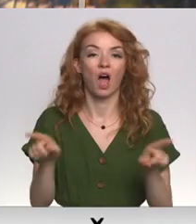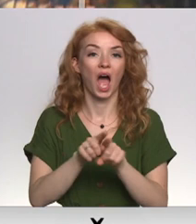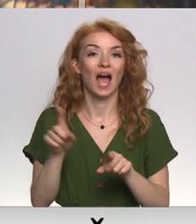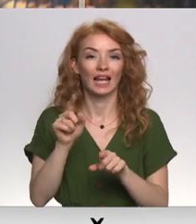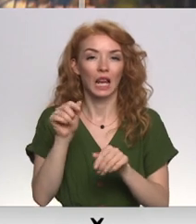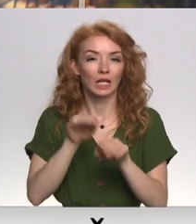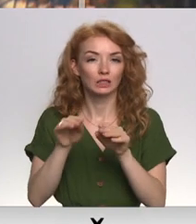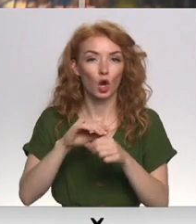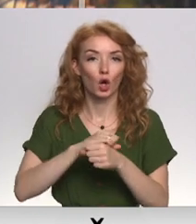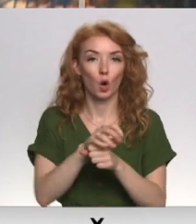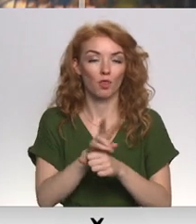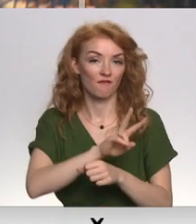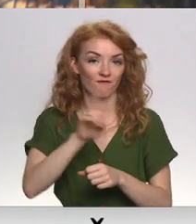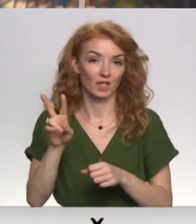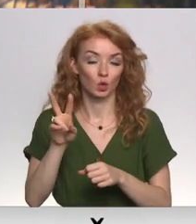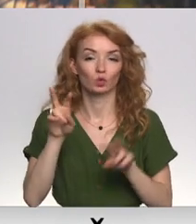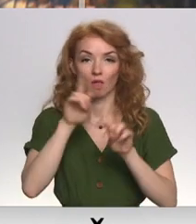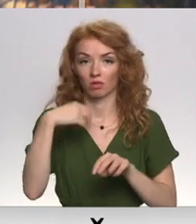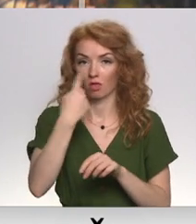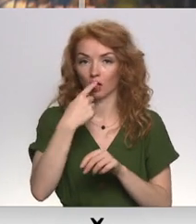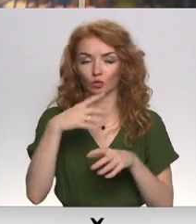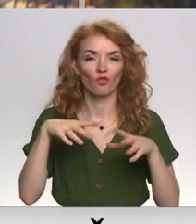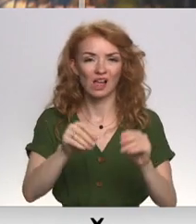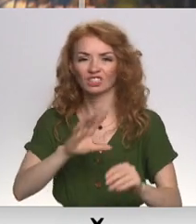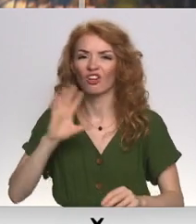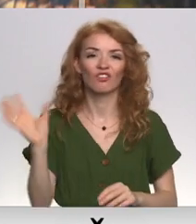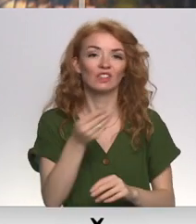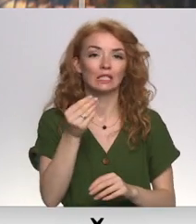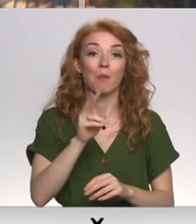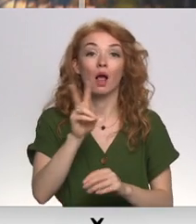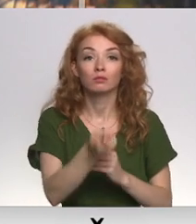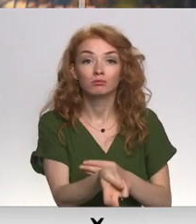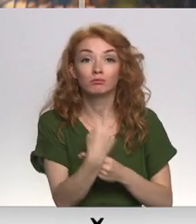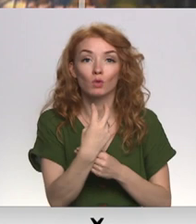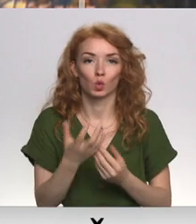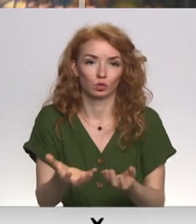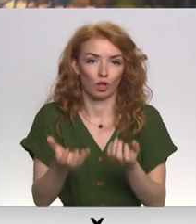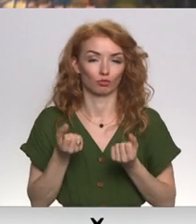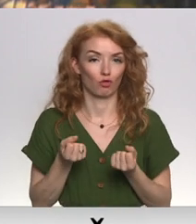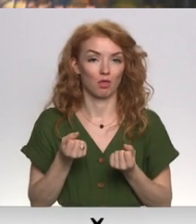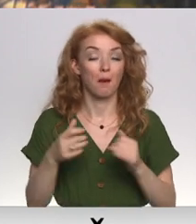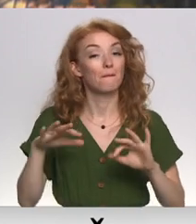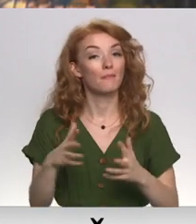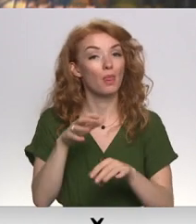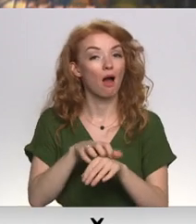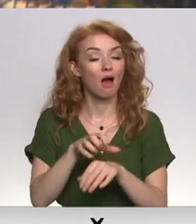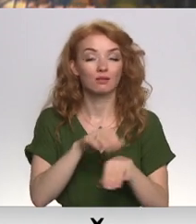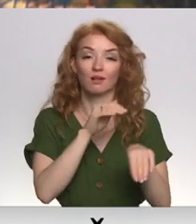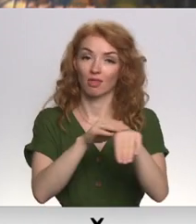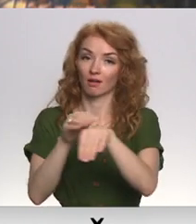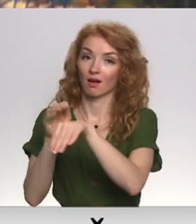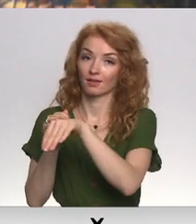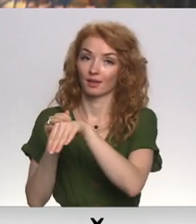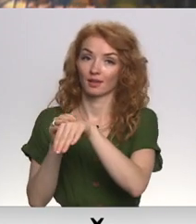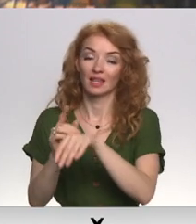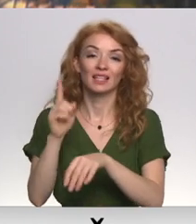Covid pazīmēm, koronavīrusa testu veic pilnīgi visiem, kuri ienāk pa uzņemšanas nodaļas durvīm. Taču ārsti arī atgādina, ka